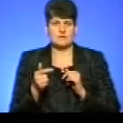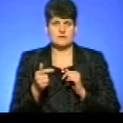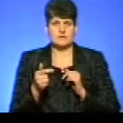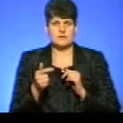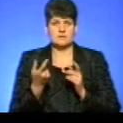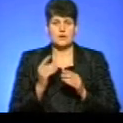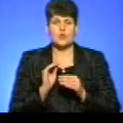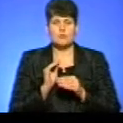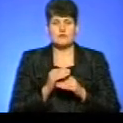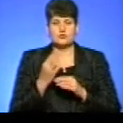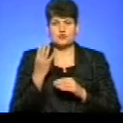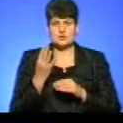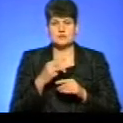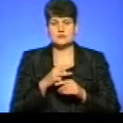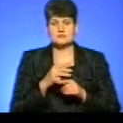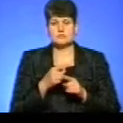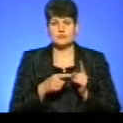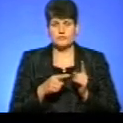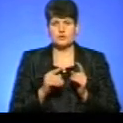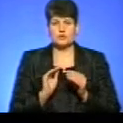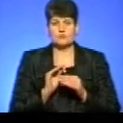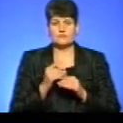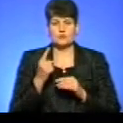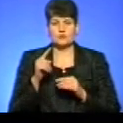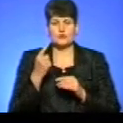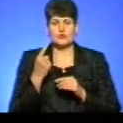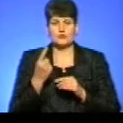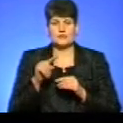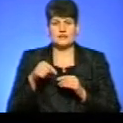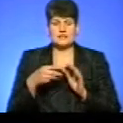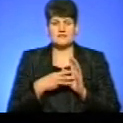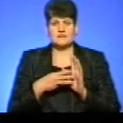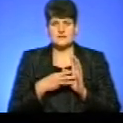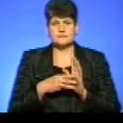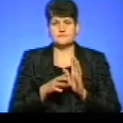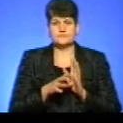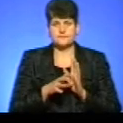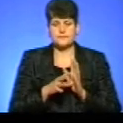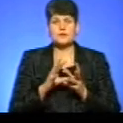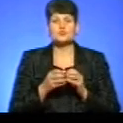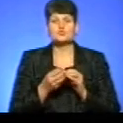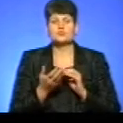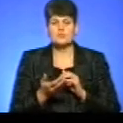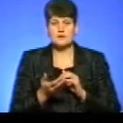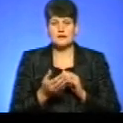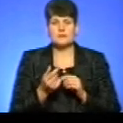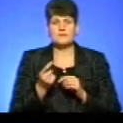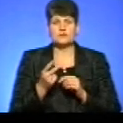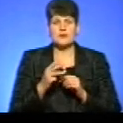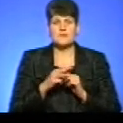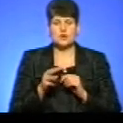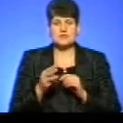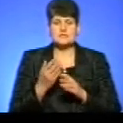тепер додати 4,5 мільйони за електроенергію, яка сума виходить, і додати 1,5 мільйона за